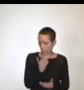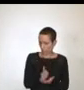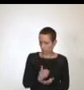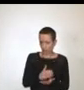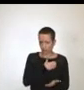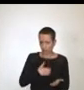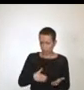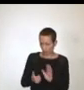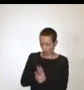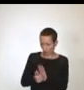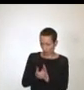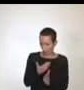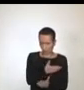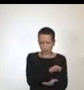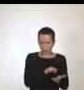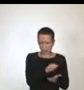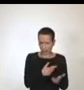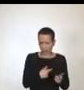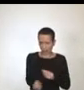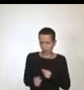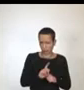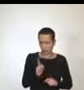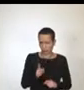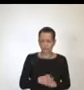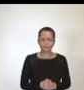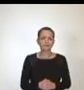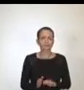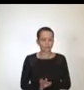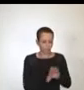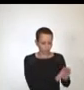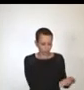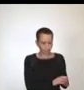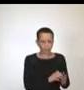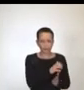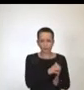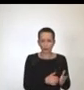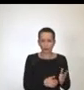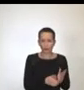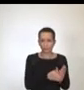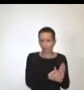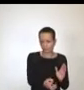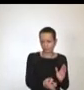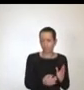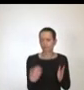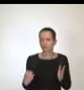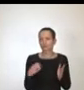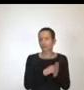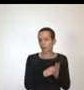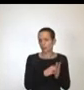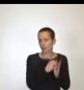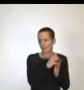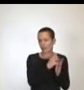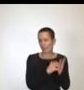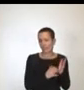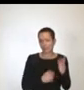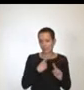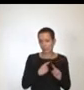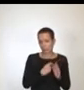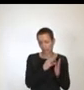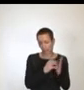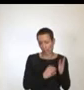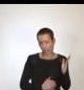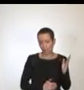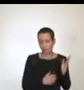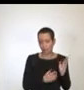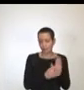municipal de mener ce type de stratégie. Ensuite, le rapport pointe, dans un chapitre très long, très détaillé, ce